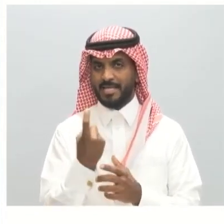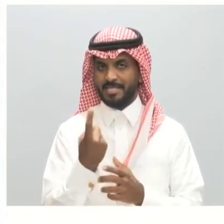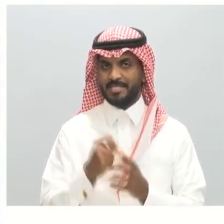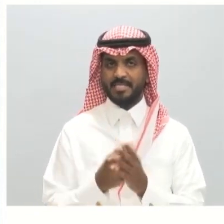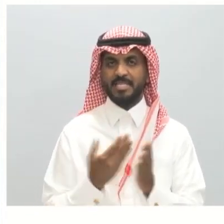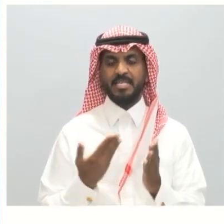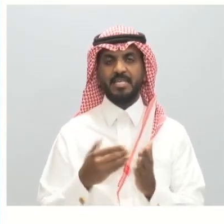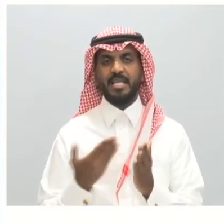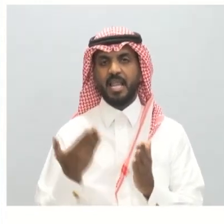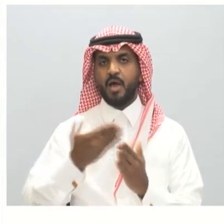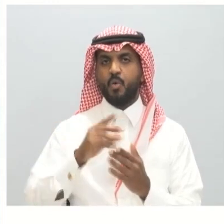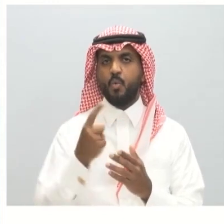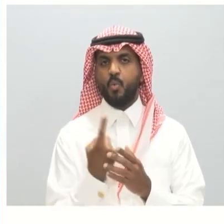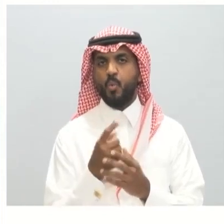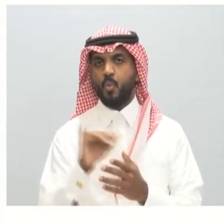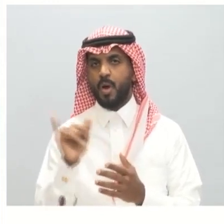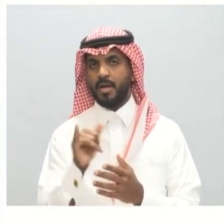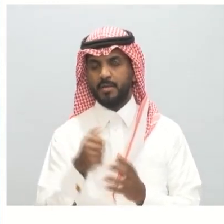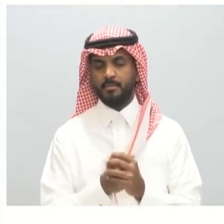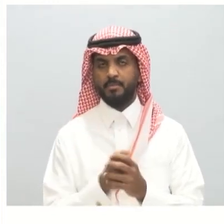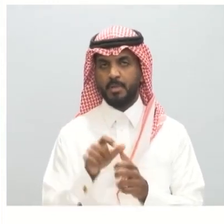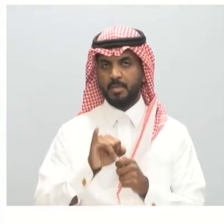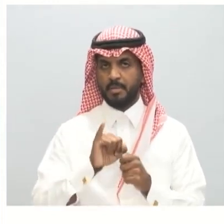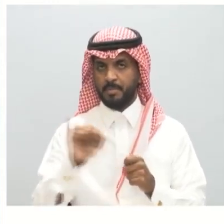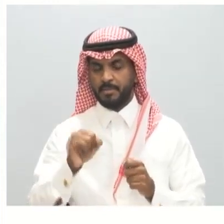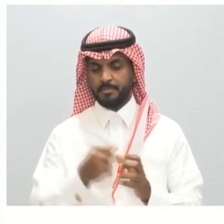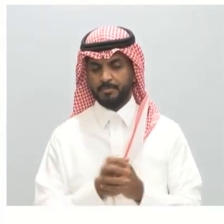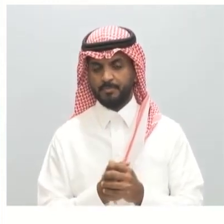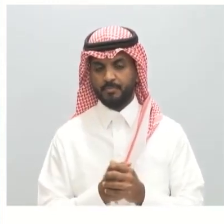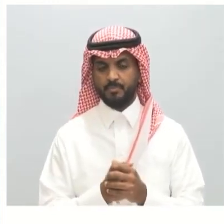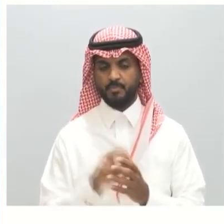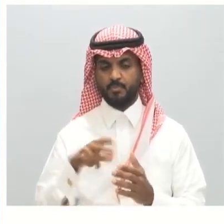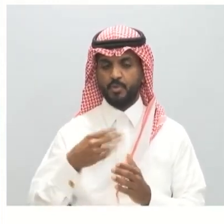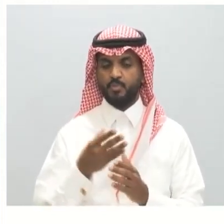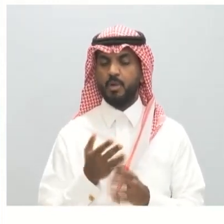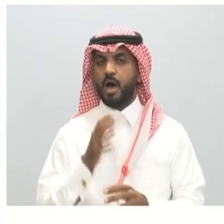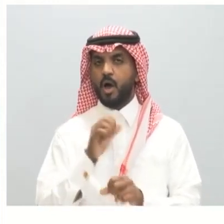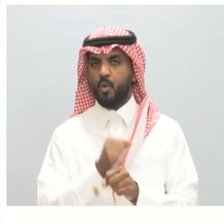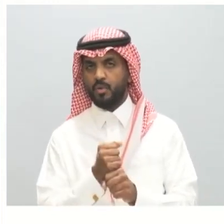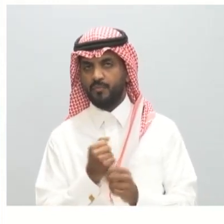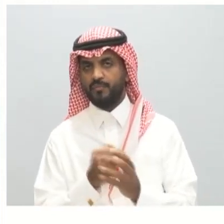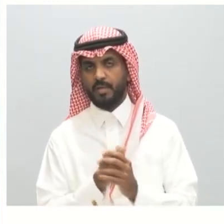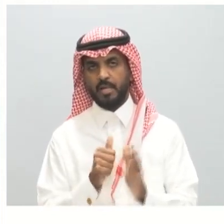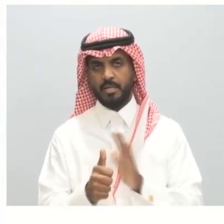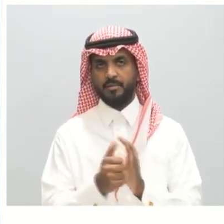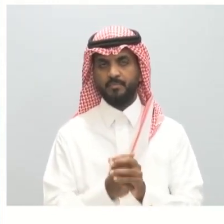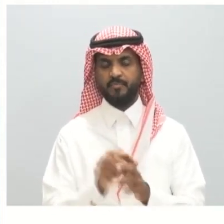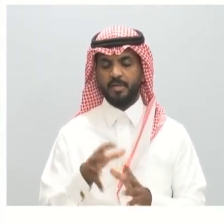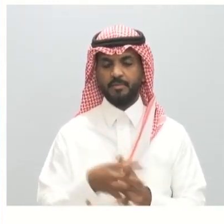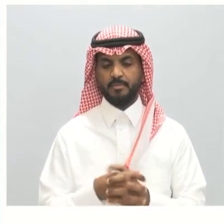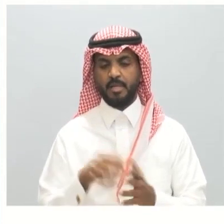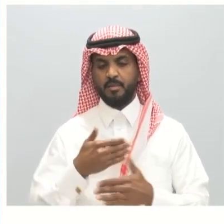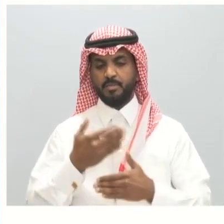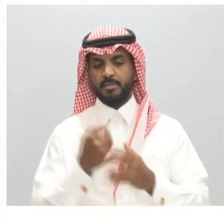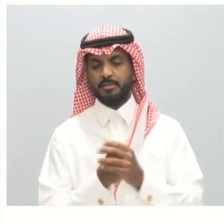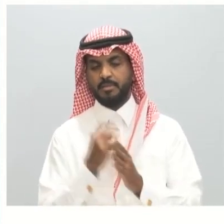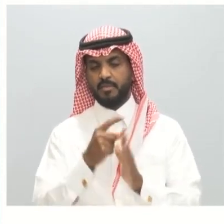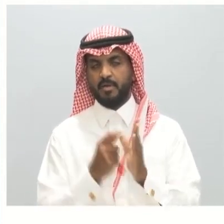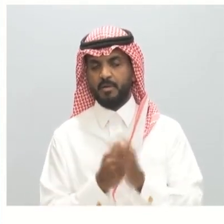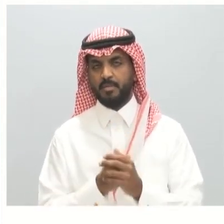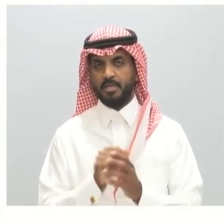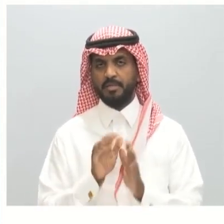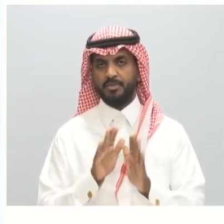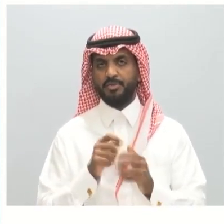واي بالمليمتر ثم ناتي بلبن اوقف القياده من فئه لبنات نظام